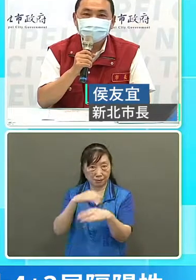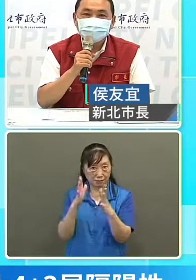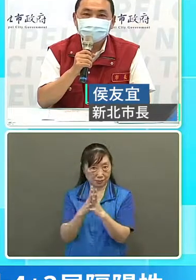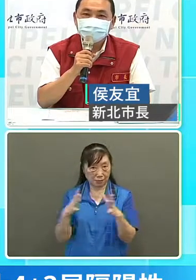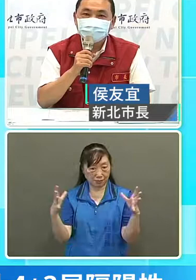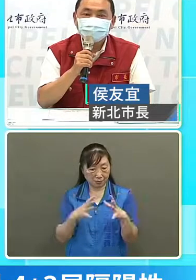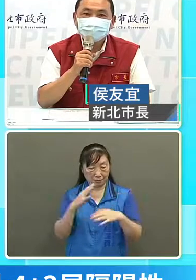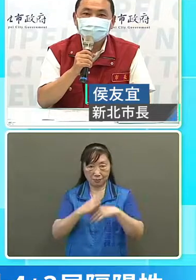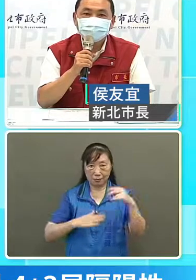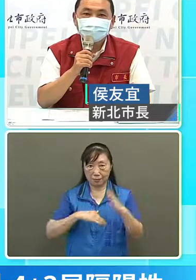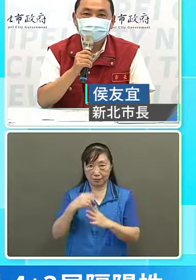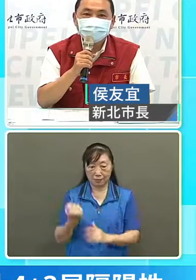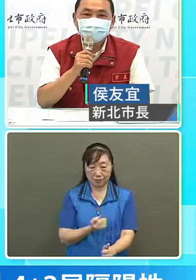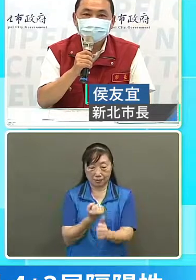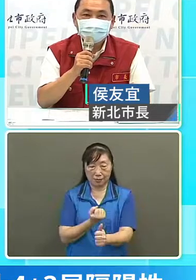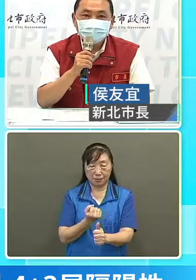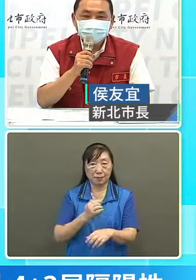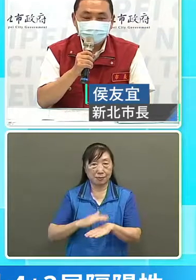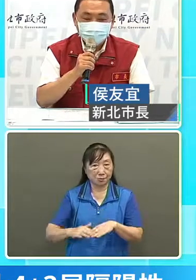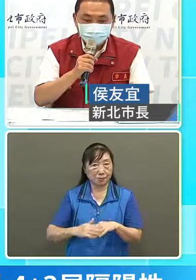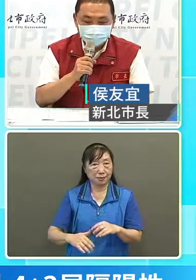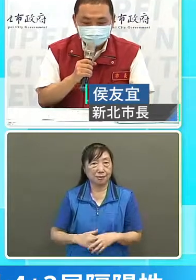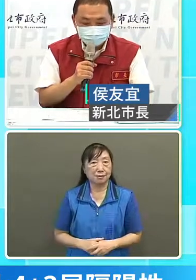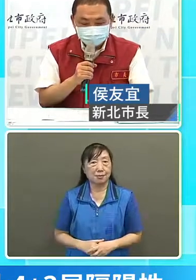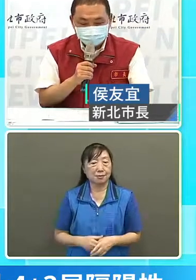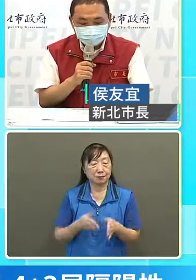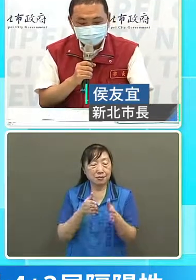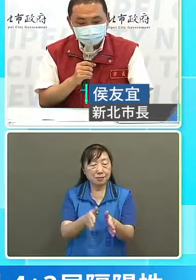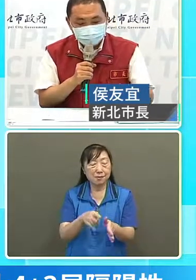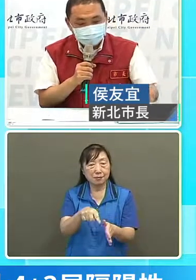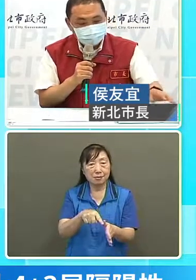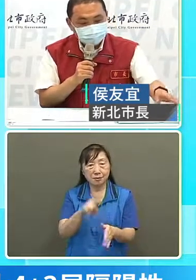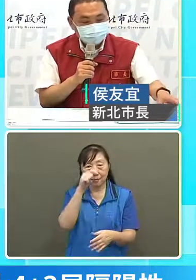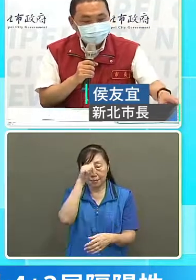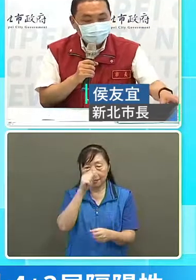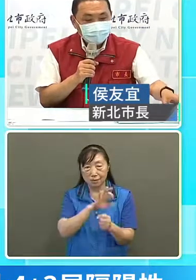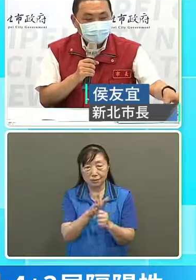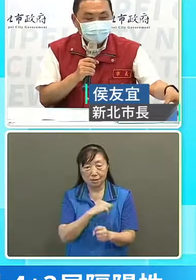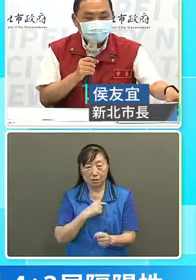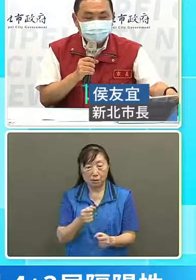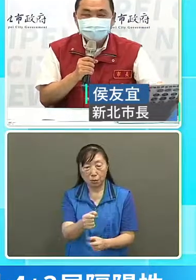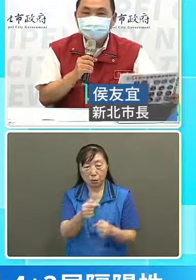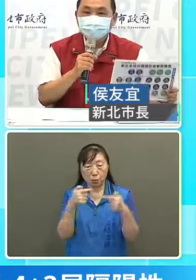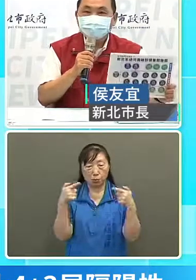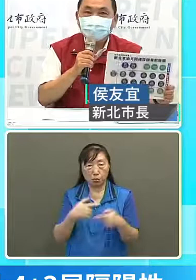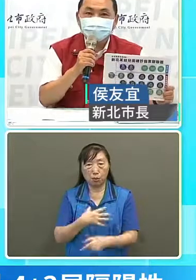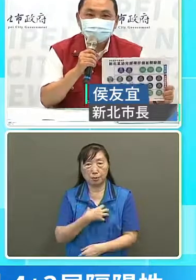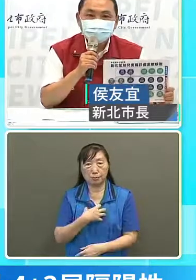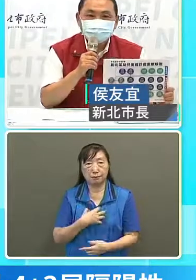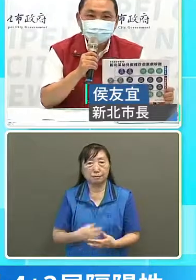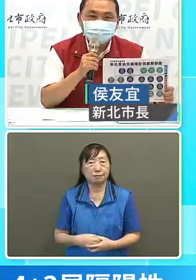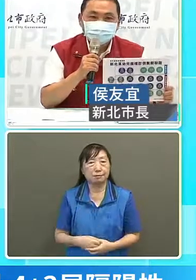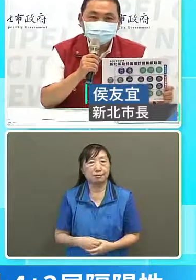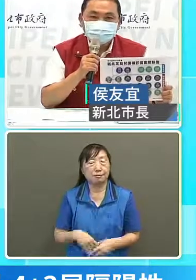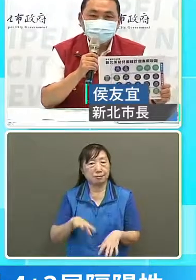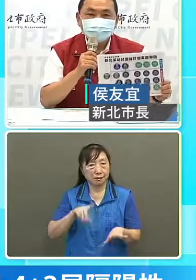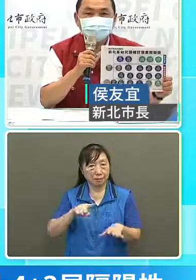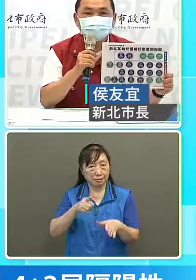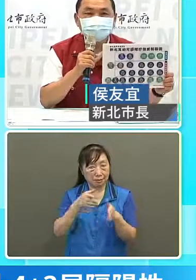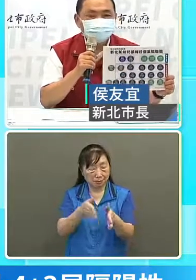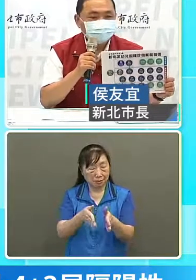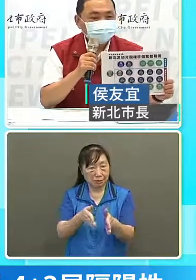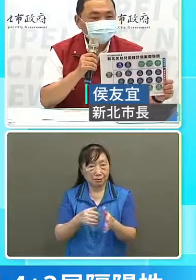力的把它控制下来。我想面对来势汹汹的疫情，先来谈我们整